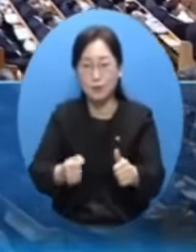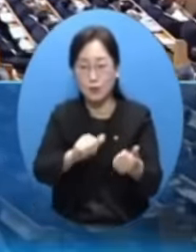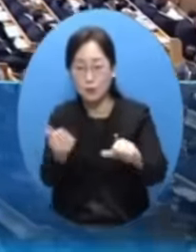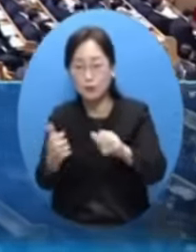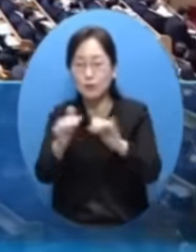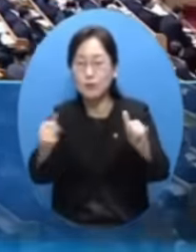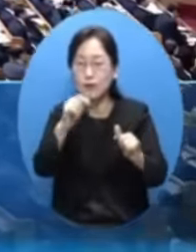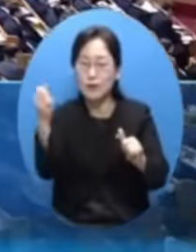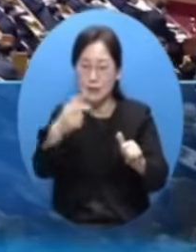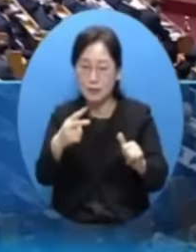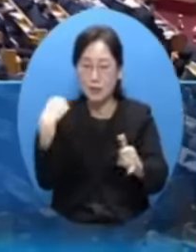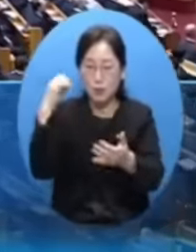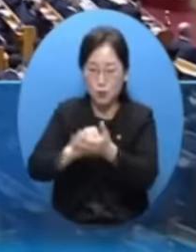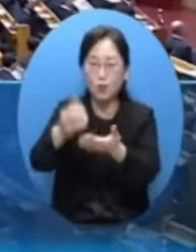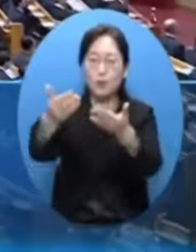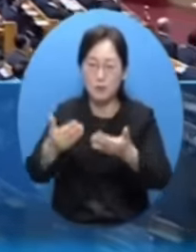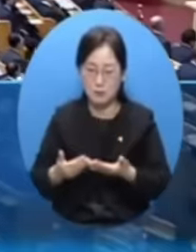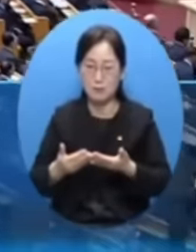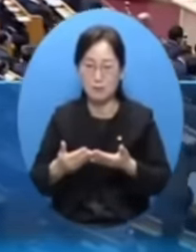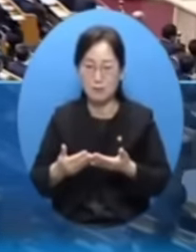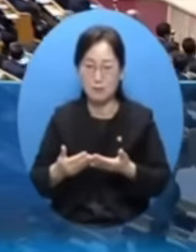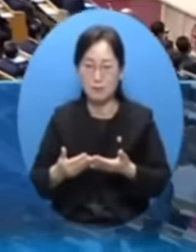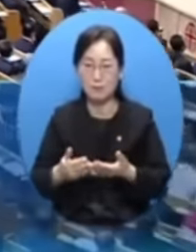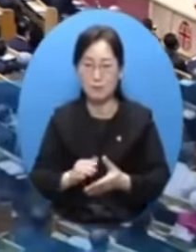가운데서 도로 받은 것이니라.